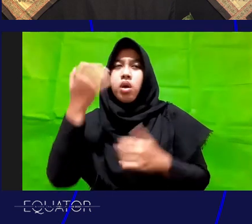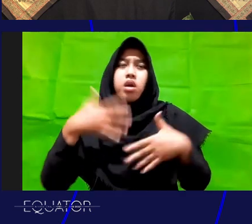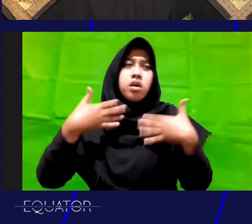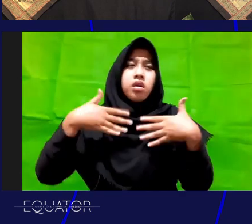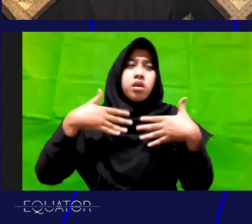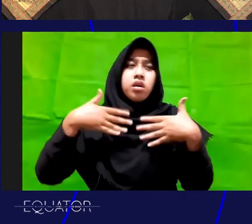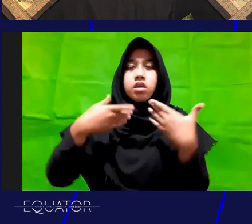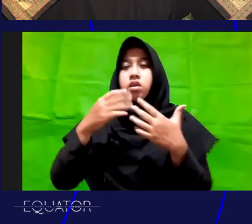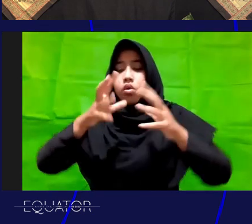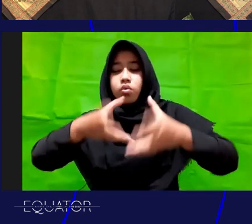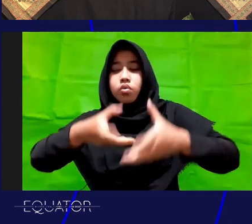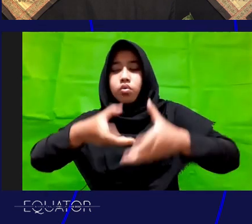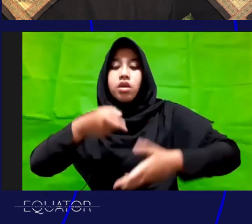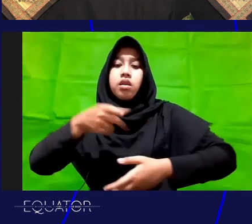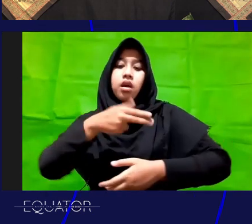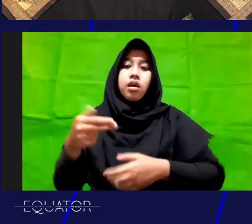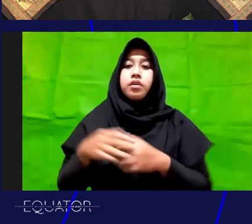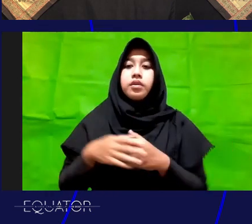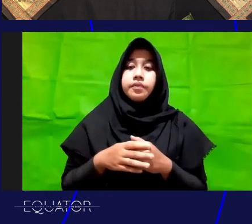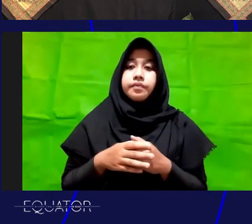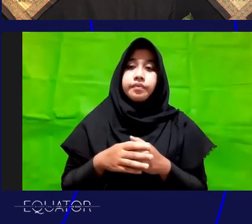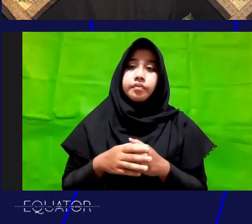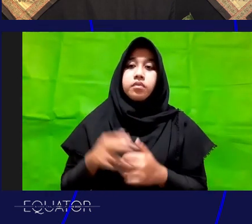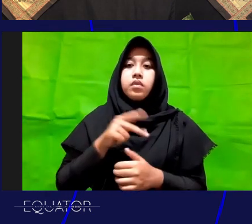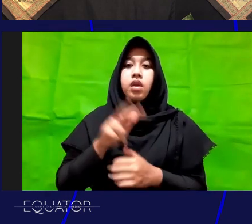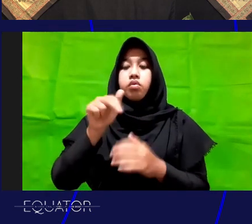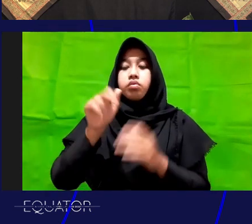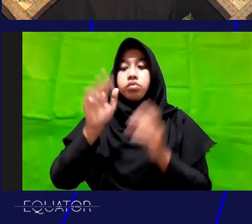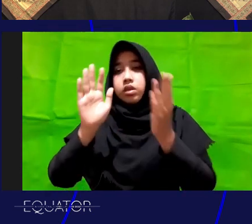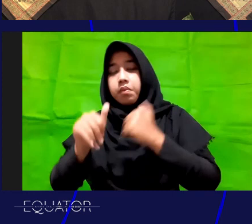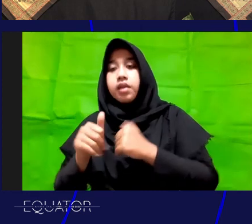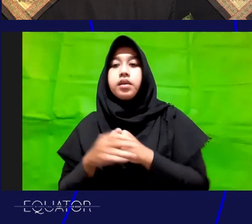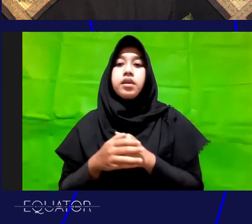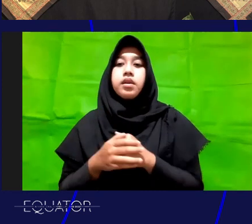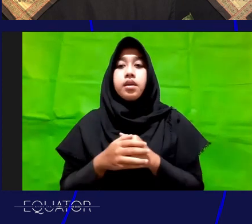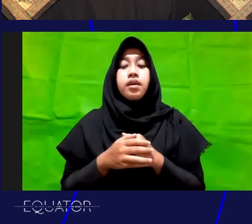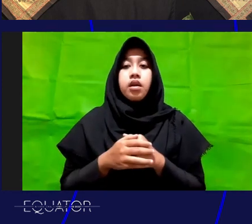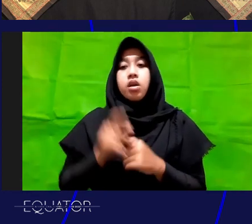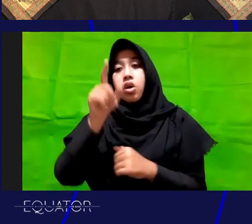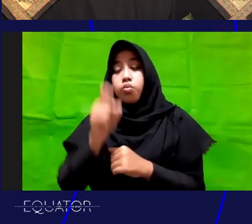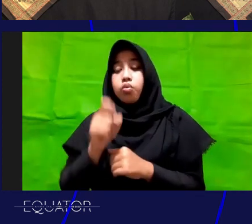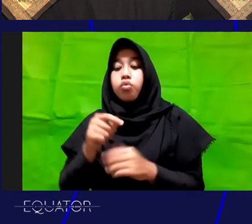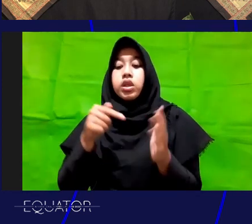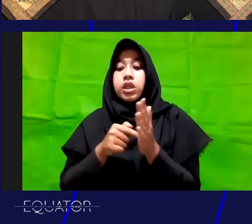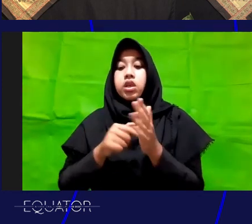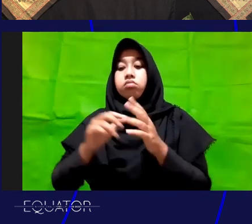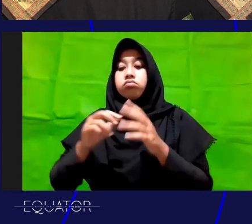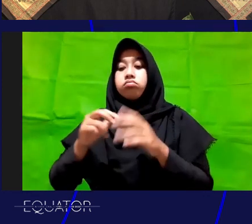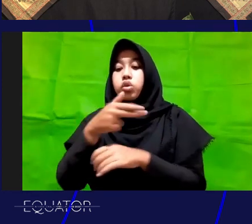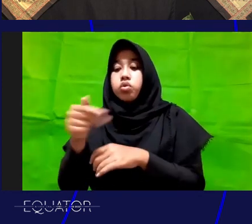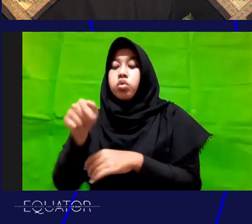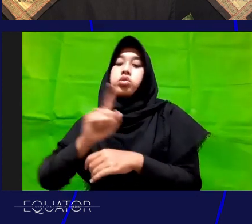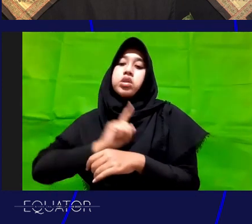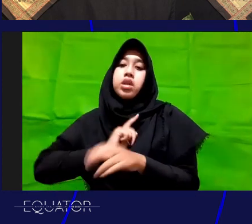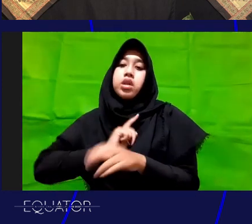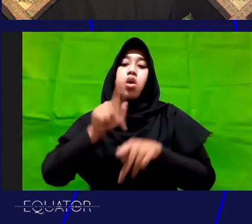Format ideal tentu harus kita kembalikan ke dalam kebutuhan titik-titik di Nusantaranya itu sendiri. kalau pengalaman